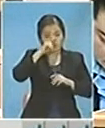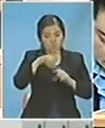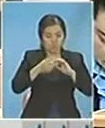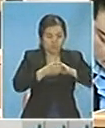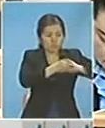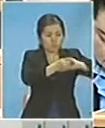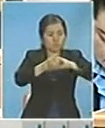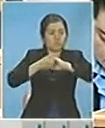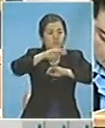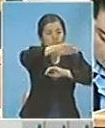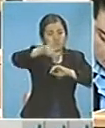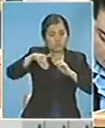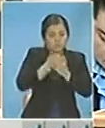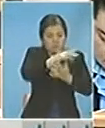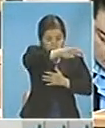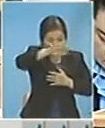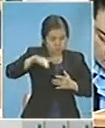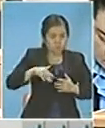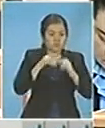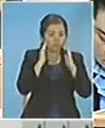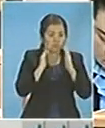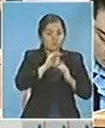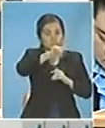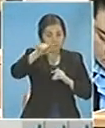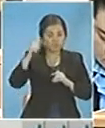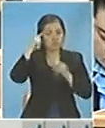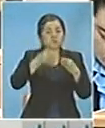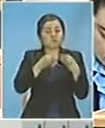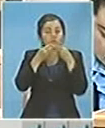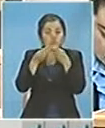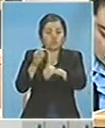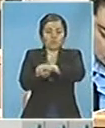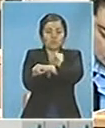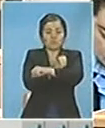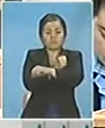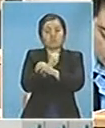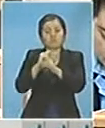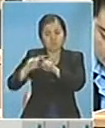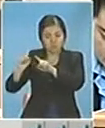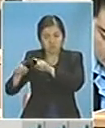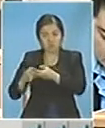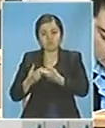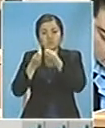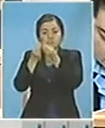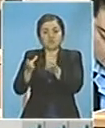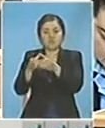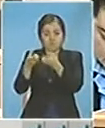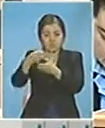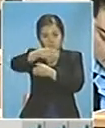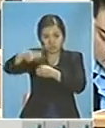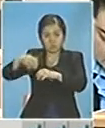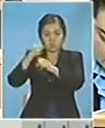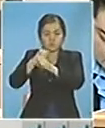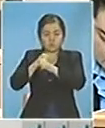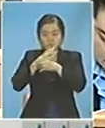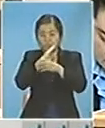นไทยก็ควรจะกตัญญูต่อท่านราชบัณฑิตทั้งหลายและก็เ พื่อเป็นการตอบแทนนะคะถ้าเราเพิ่ม